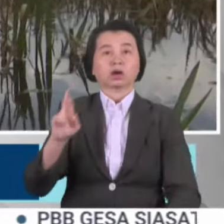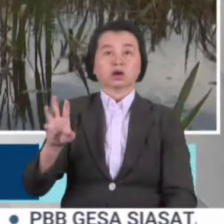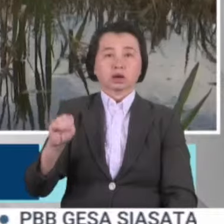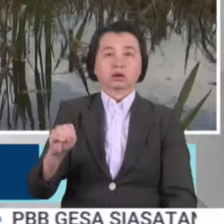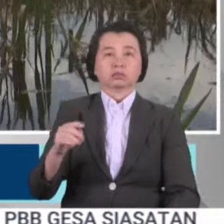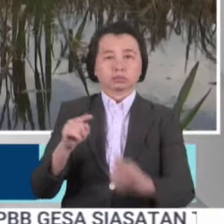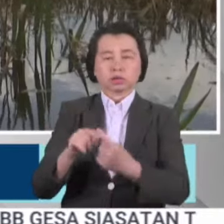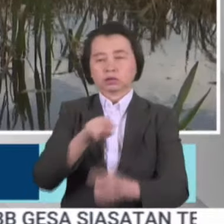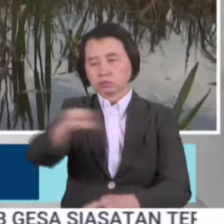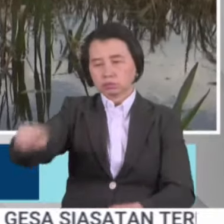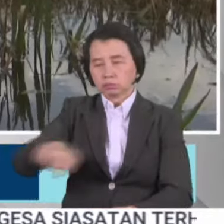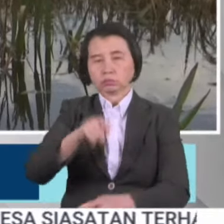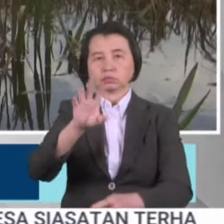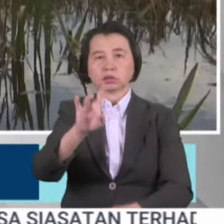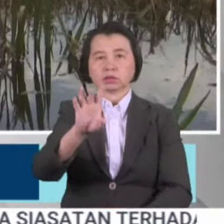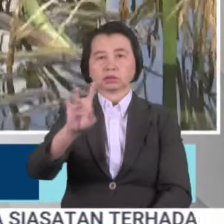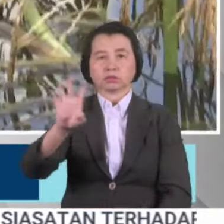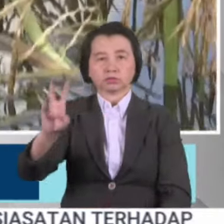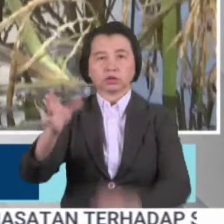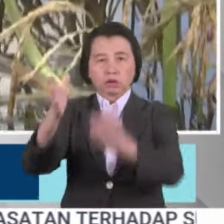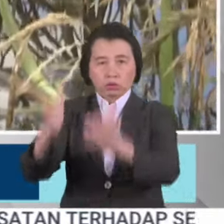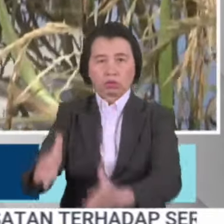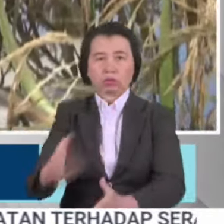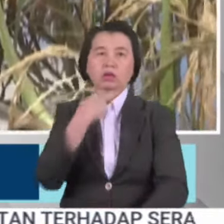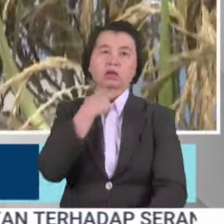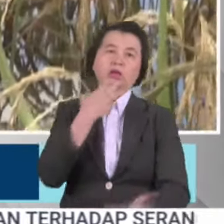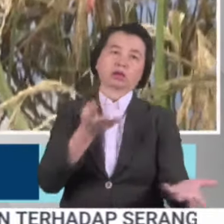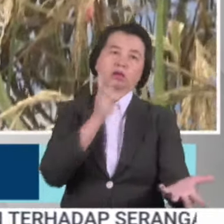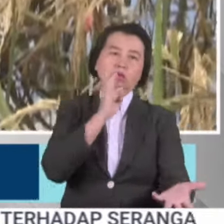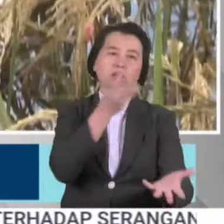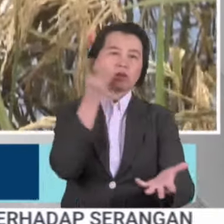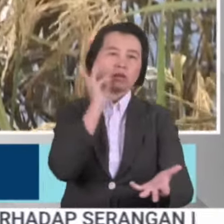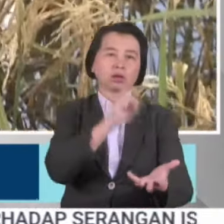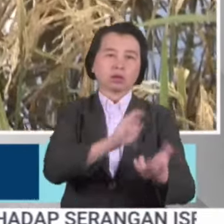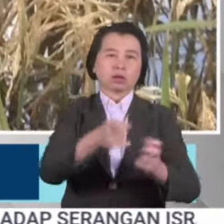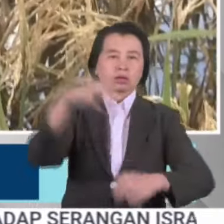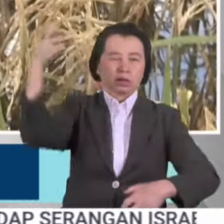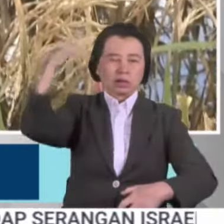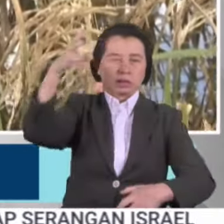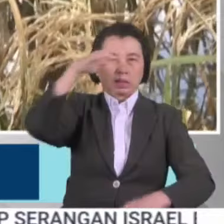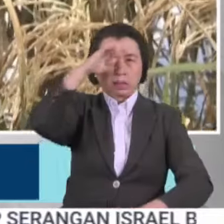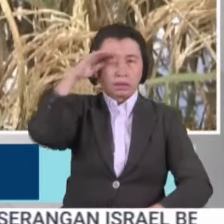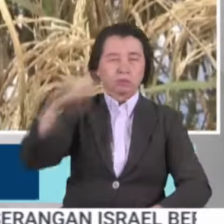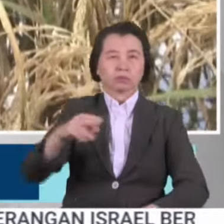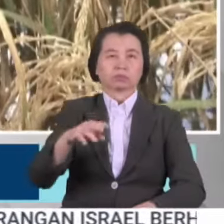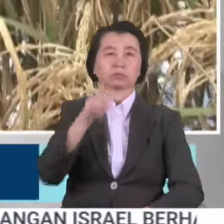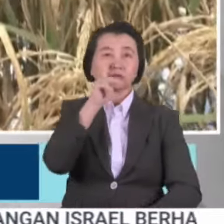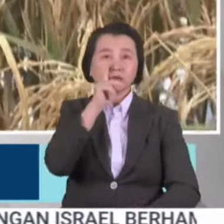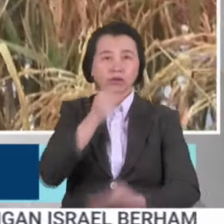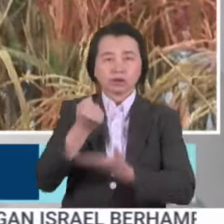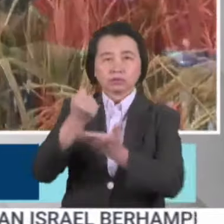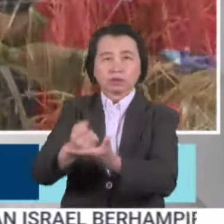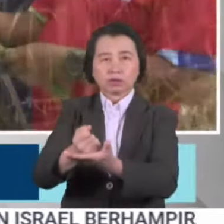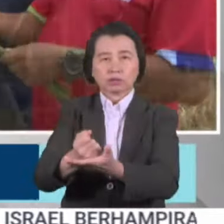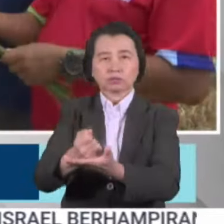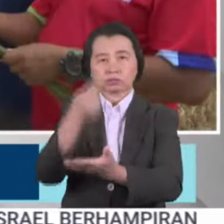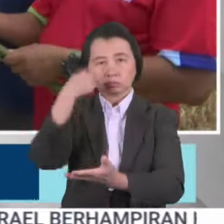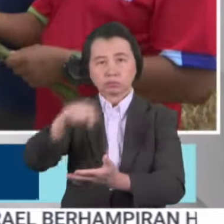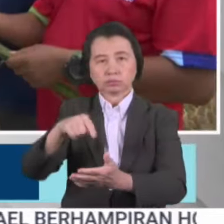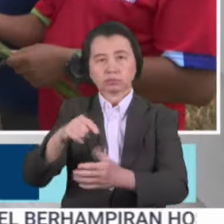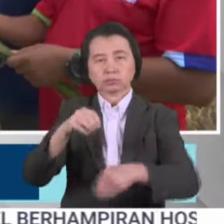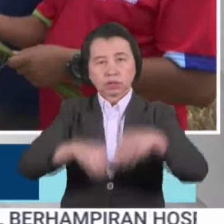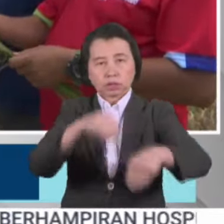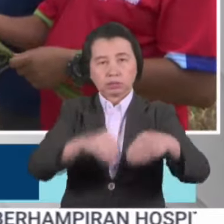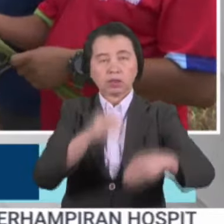RM1.29 juta kepada 887 pesawah yang terjejas akibat kemarau di negeri itu. Bantuan menerusi tabung bencana tanaman